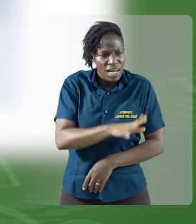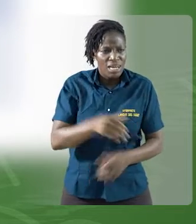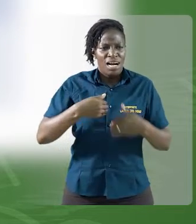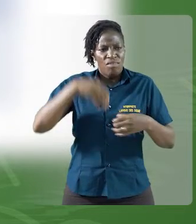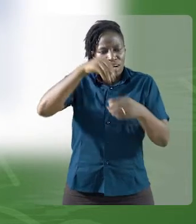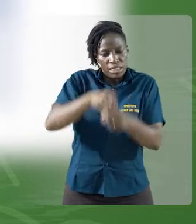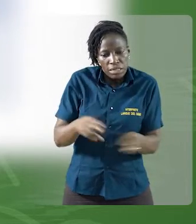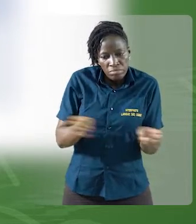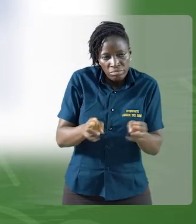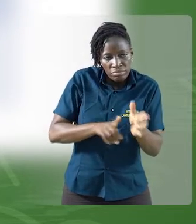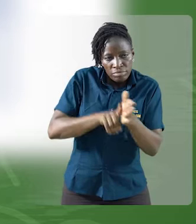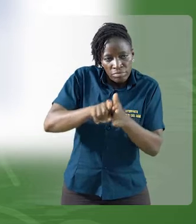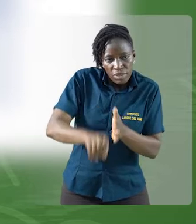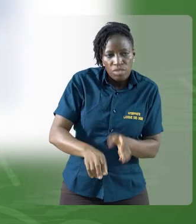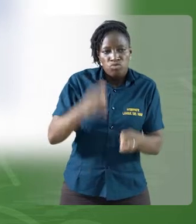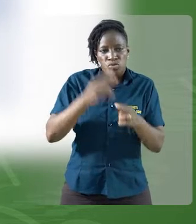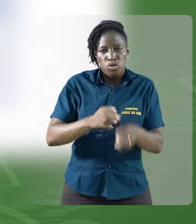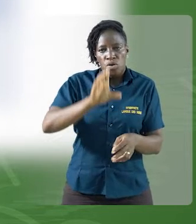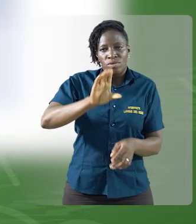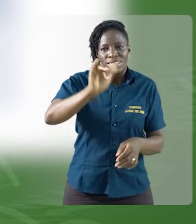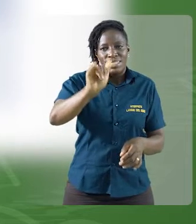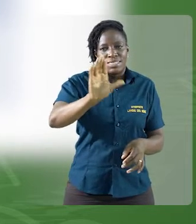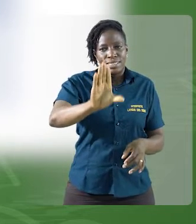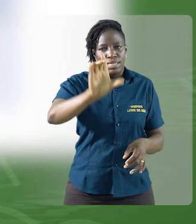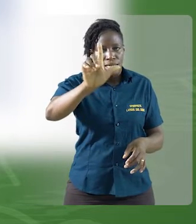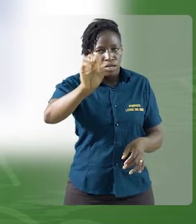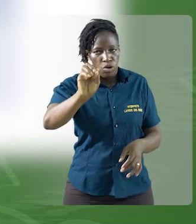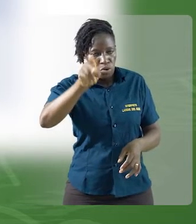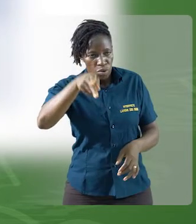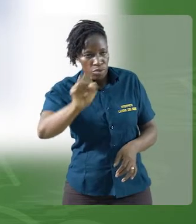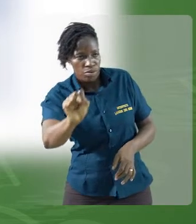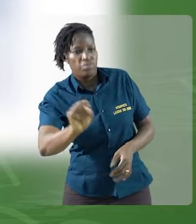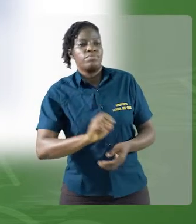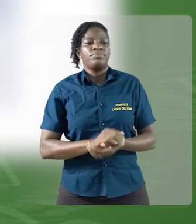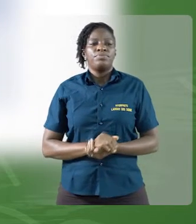traitée contenant de petits crustacés appelés cyclopes.